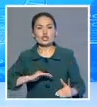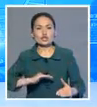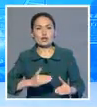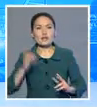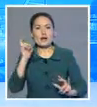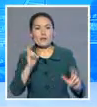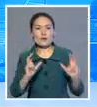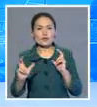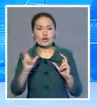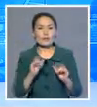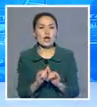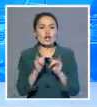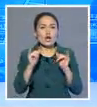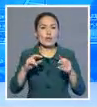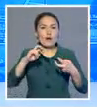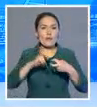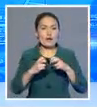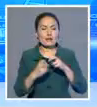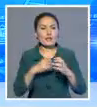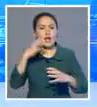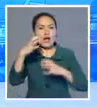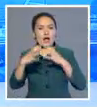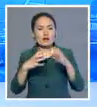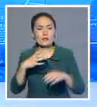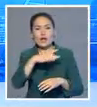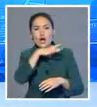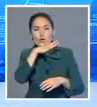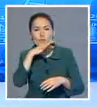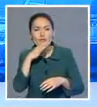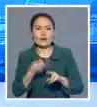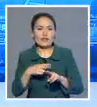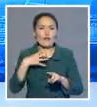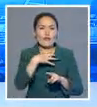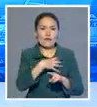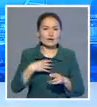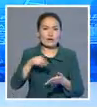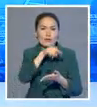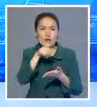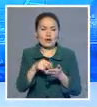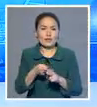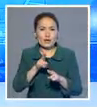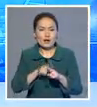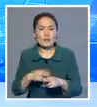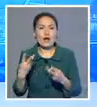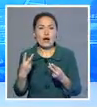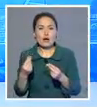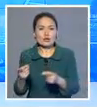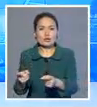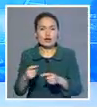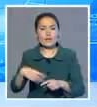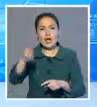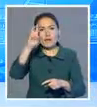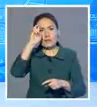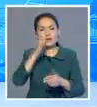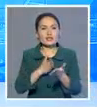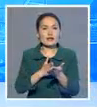Жалғастырайық. Қазір жекеменшік білім беру ұйымдарын дамыту мәселесі әлемнің көптеген елдер үшін өткір тұр. Бұл салаға жеке инвесторлардың қаржысын тарту тіпті